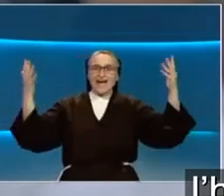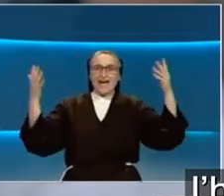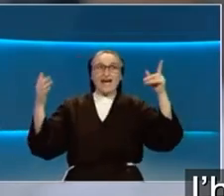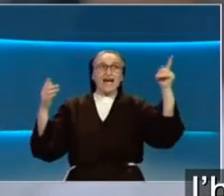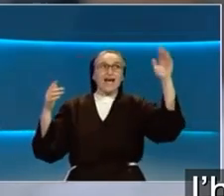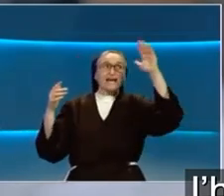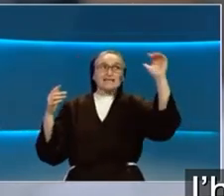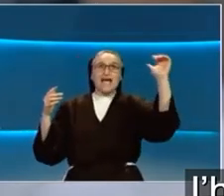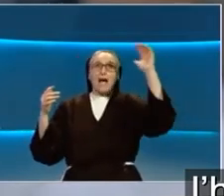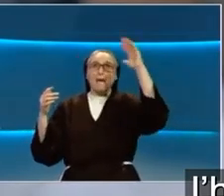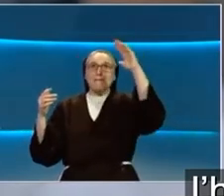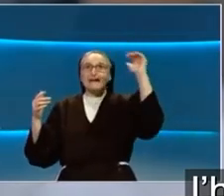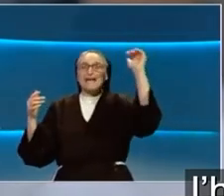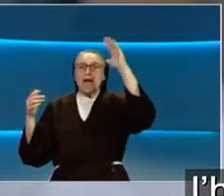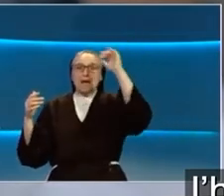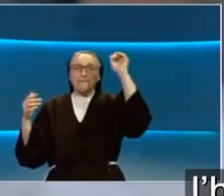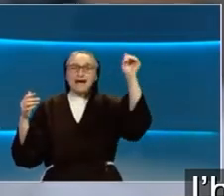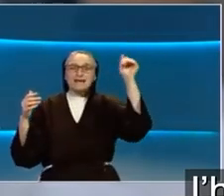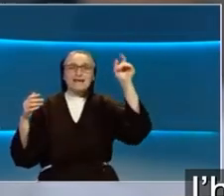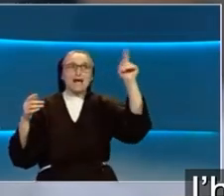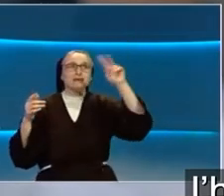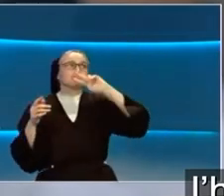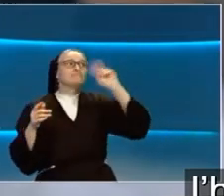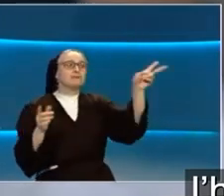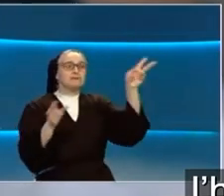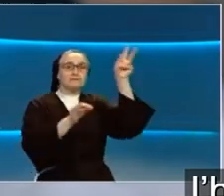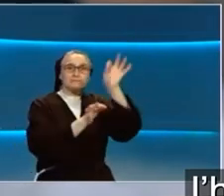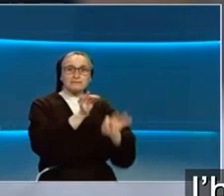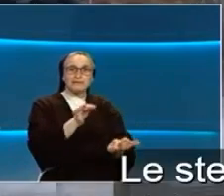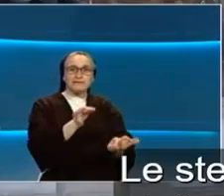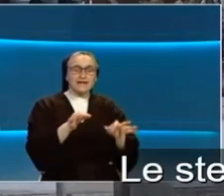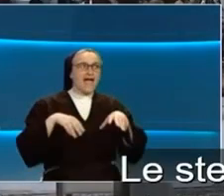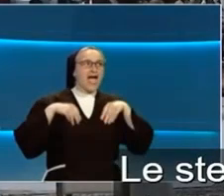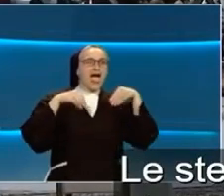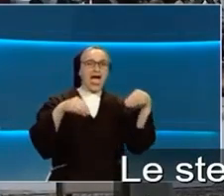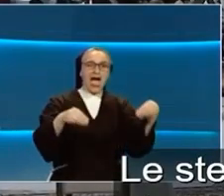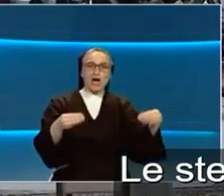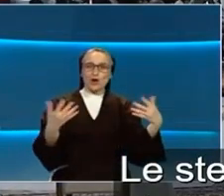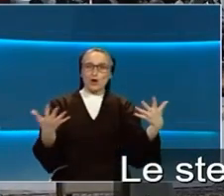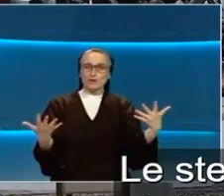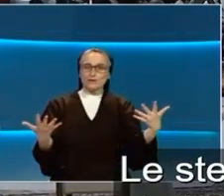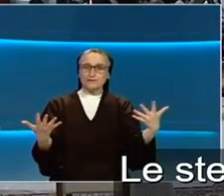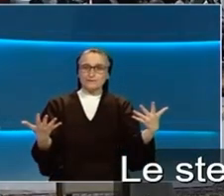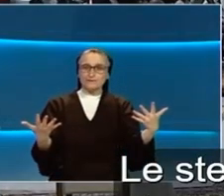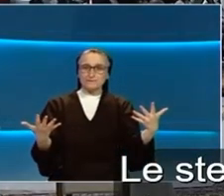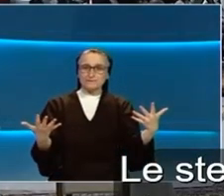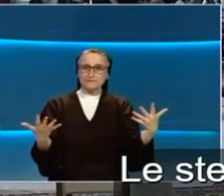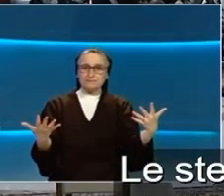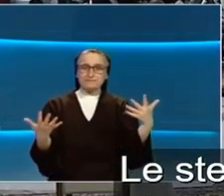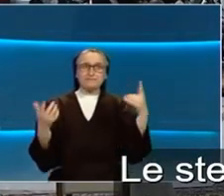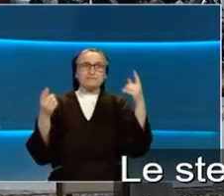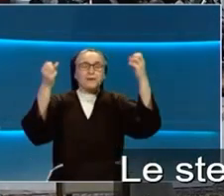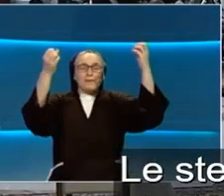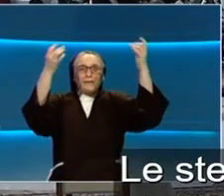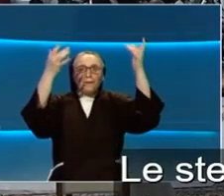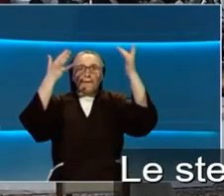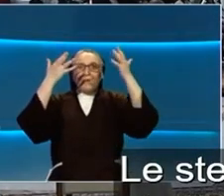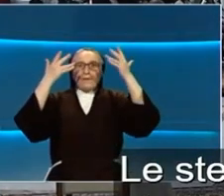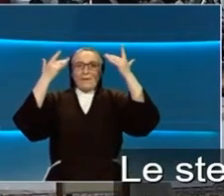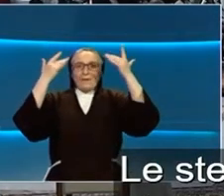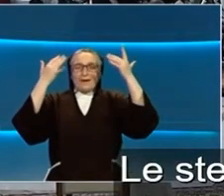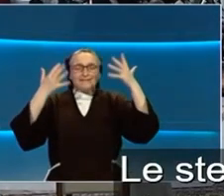Egli le chiama ed hanno risposto, eccoci, e hanno brillato di